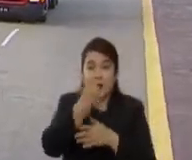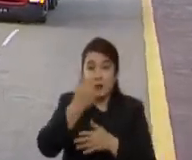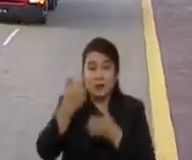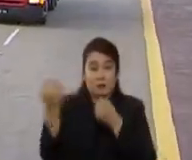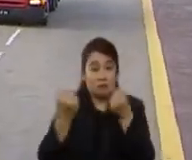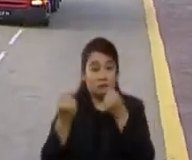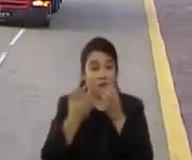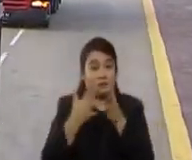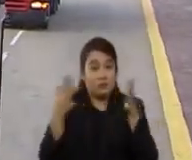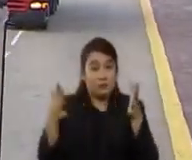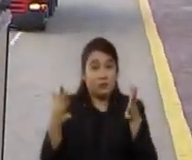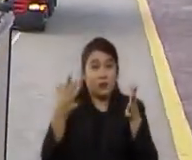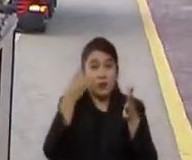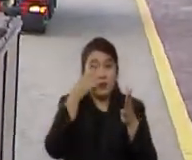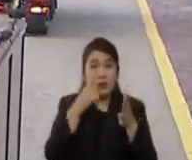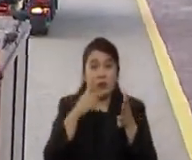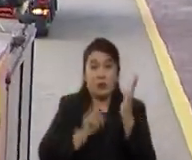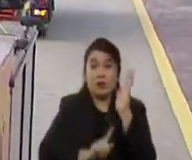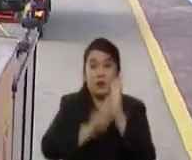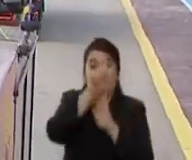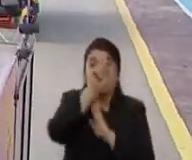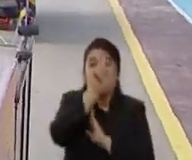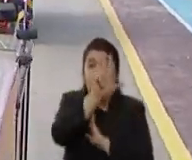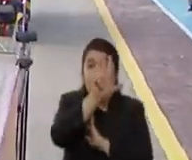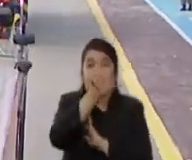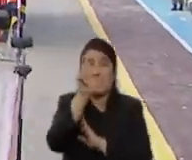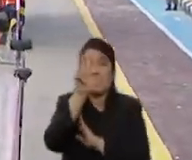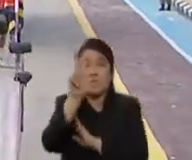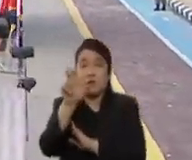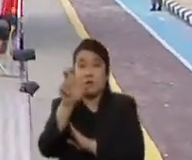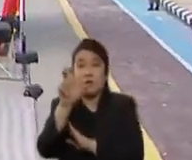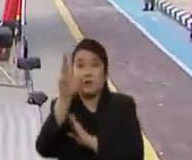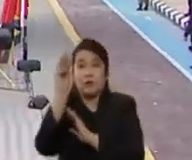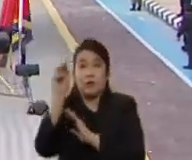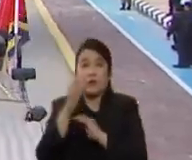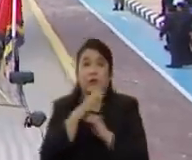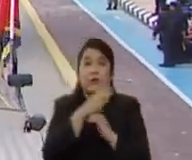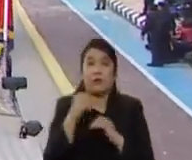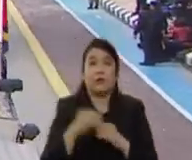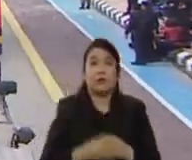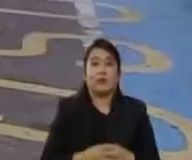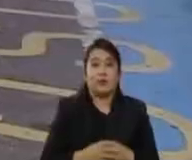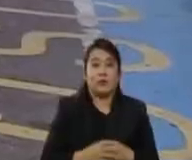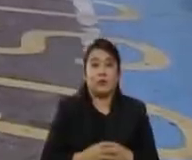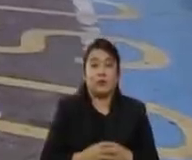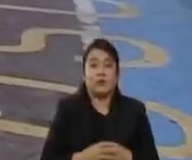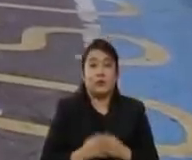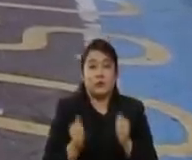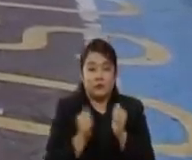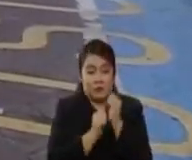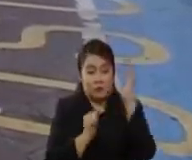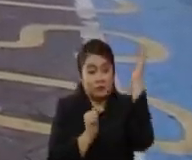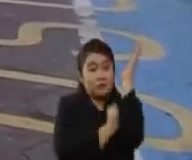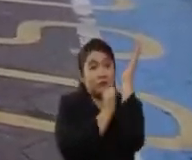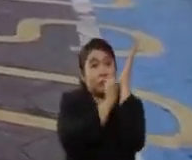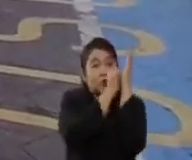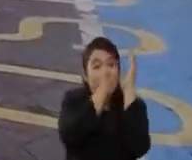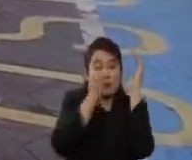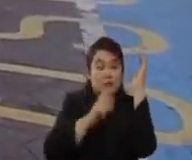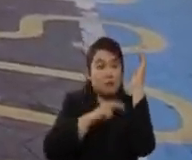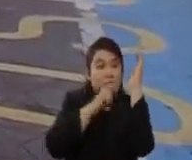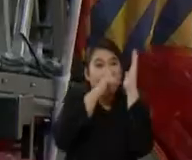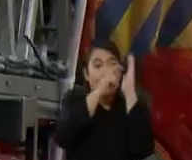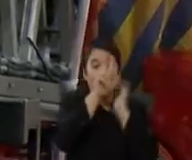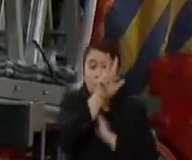ladder yang boleh mencapai ketinggian 37 meter dan satu unit aerial ladder platform turntable dengan tangga yang boleh dinaikkan sehingga